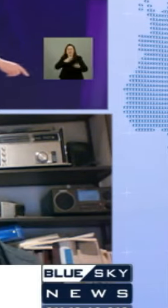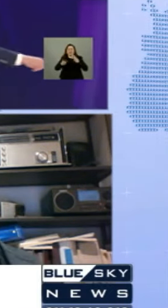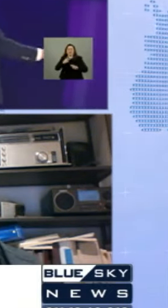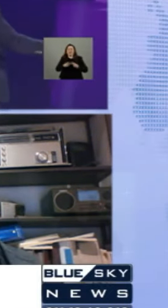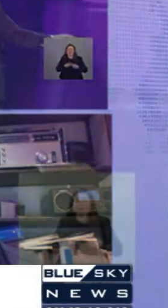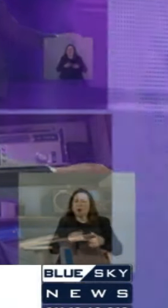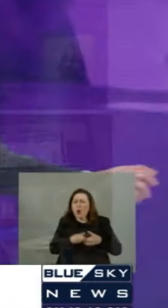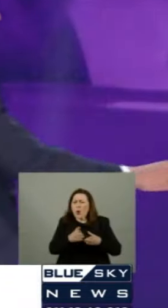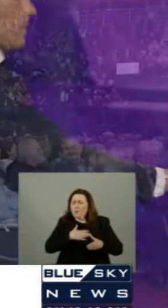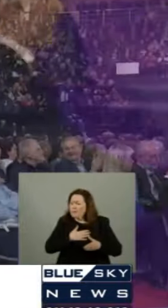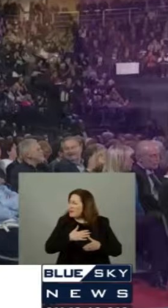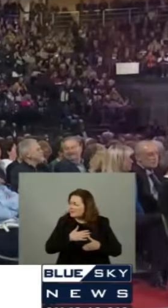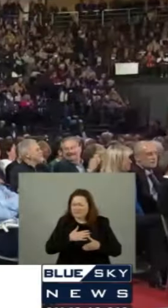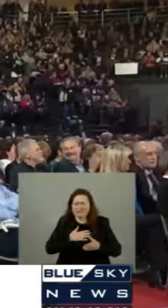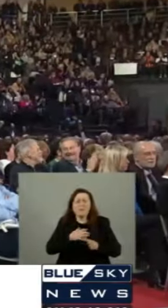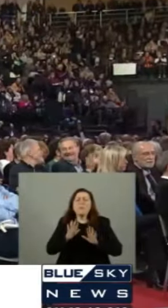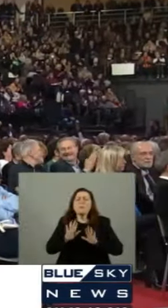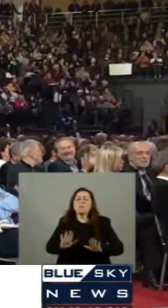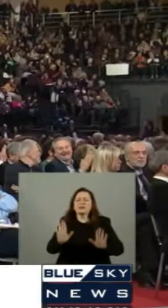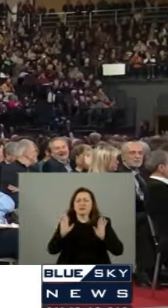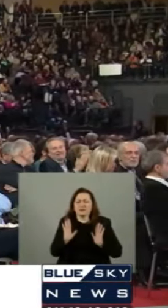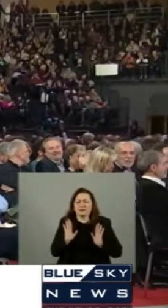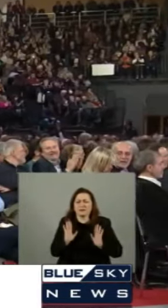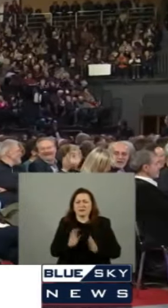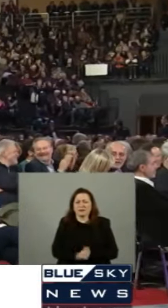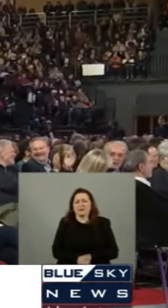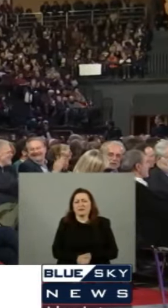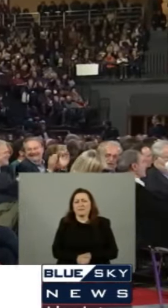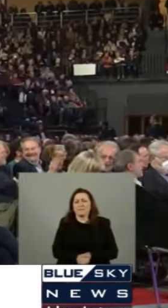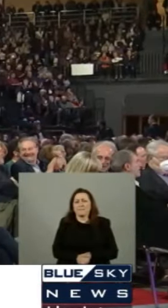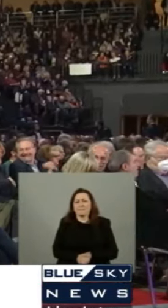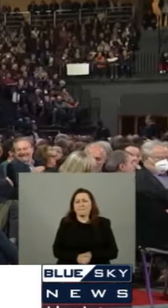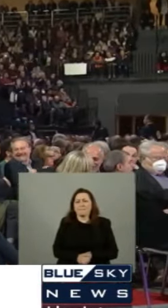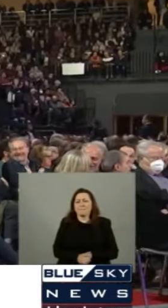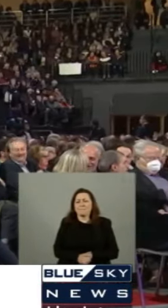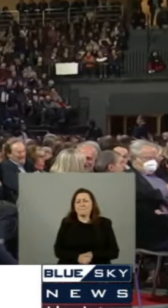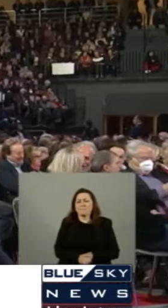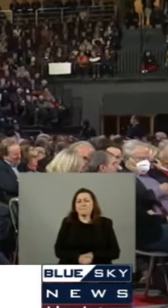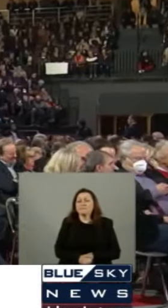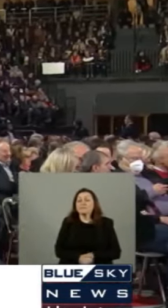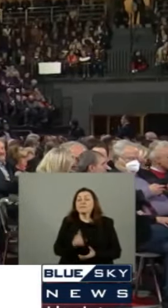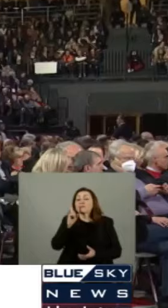τελευταίες μέρες και Σωστά. κάνουν σκληρή κριτική. Νομίζω ότι μετά από την